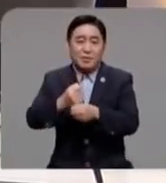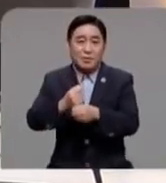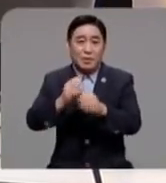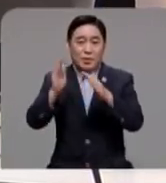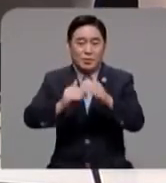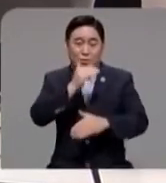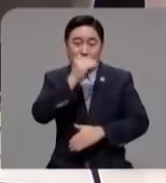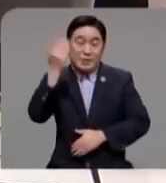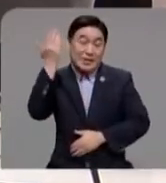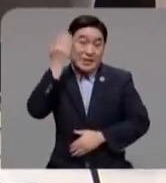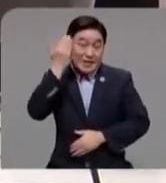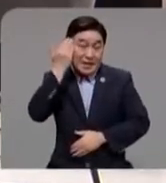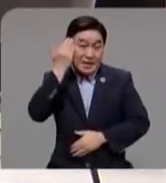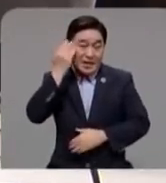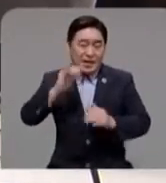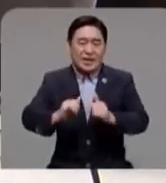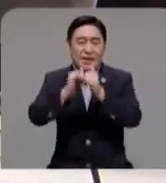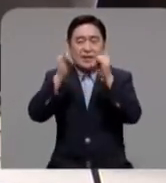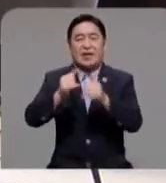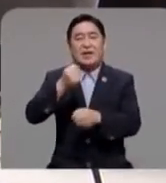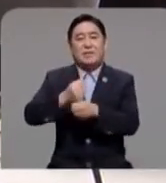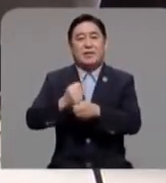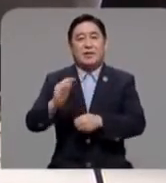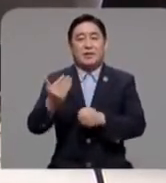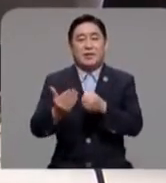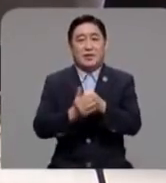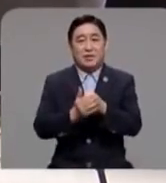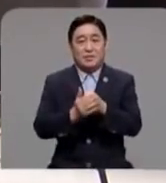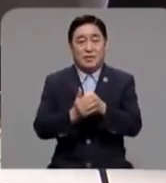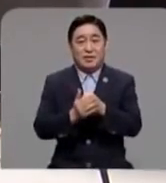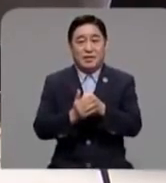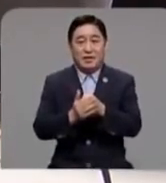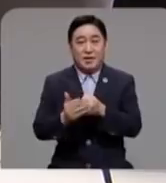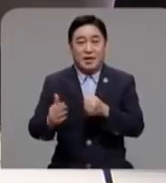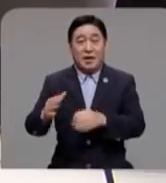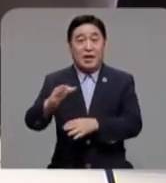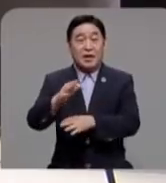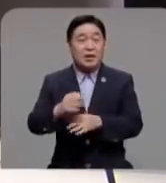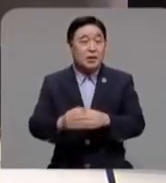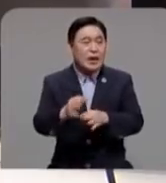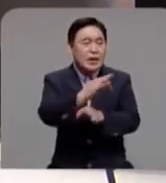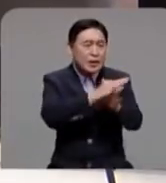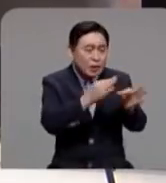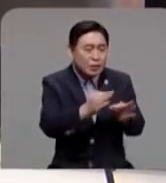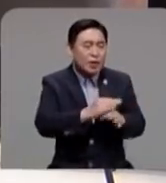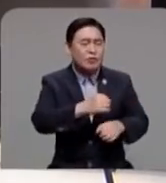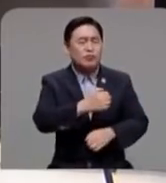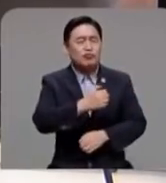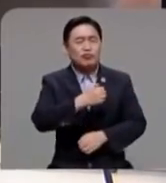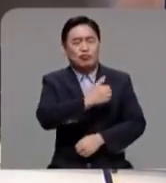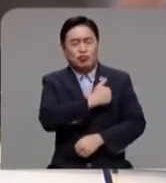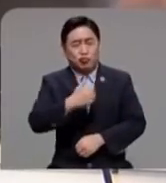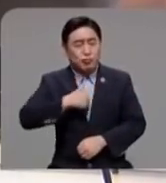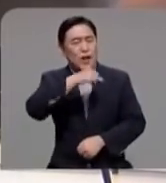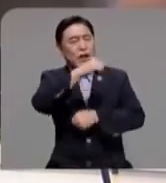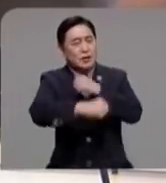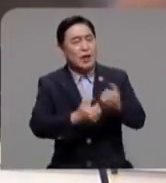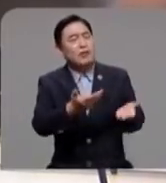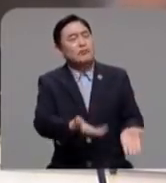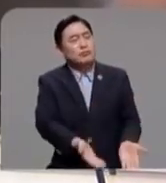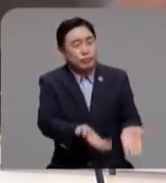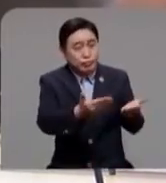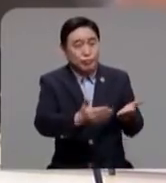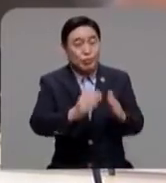공정과 상식이 지배하는 사회를 만들어야 되기 때문에, 그리고 경제에서는 충분한 자율과 공정한